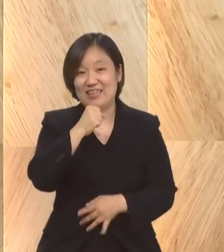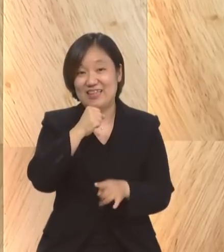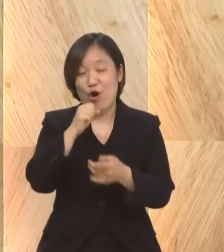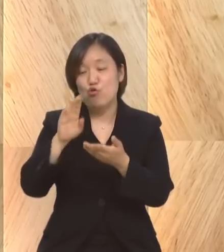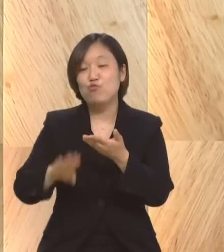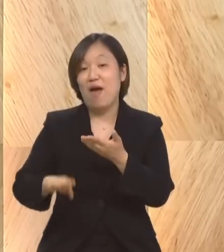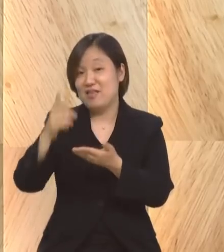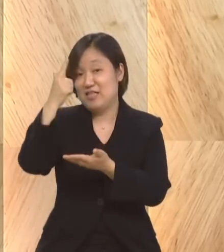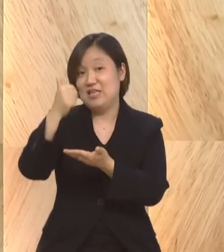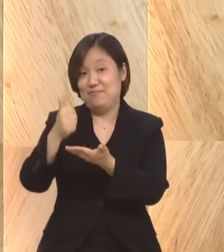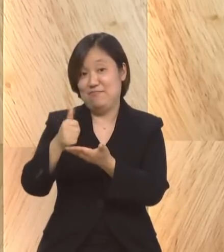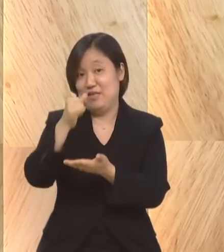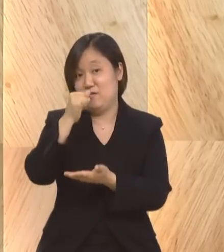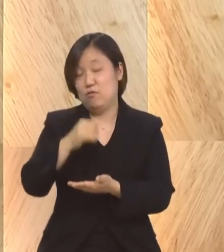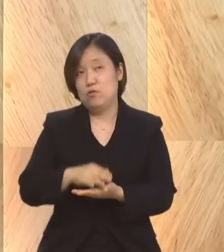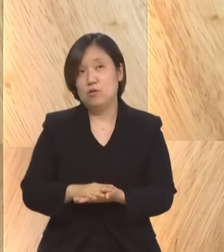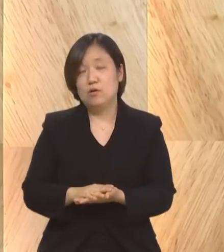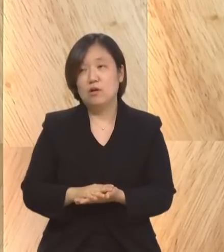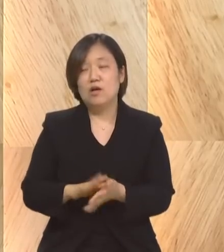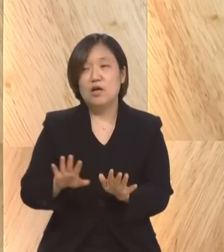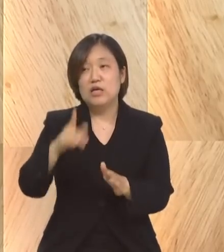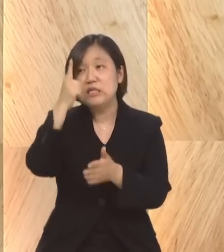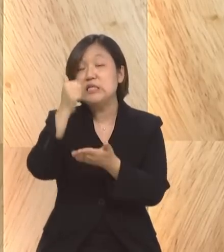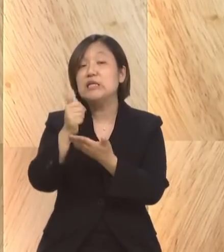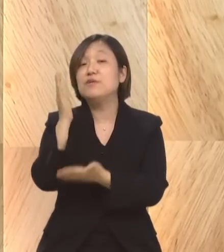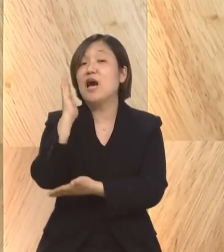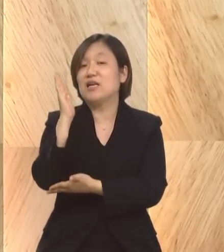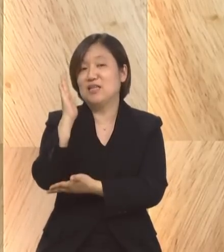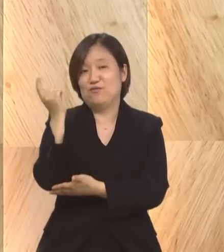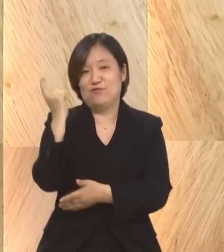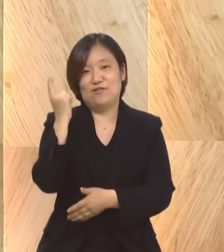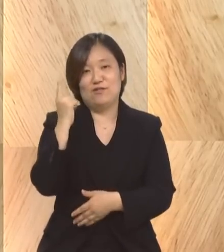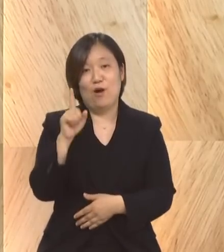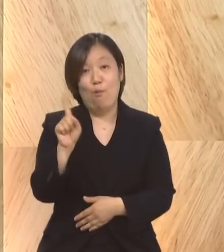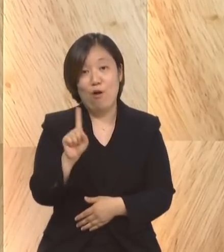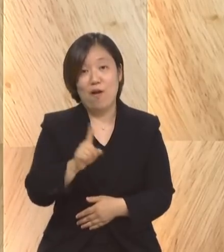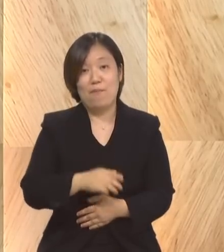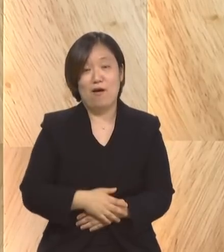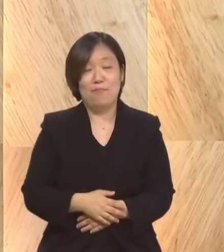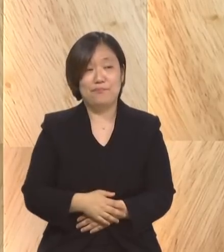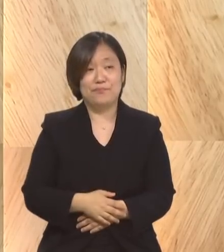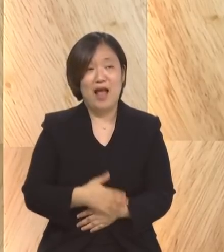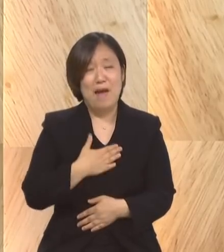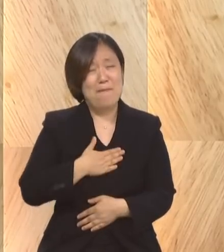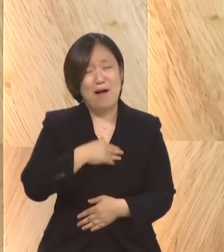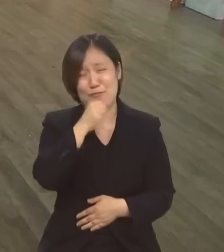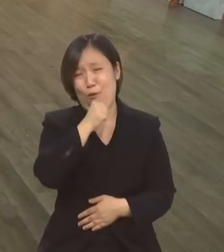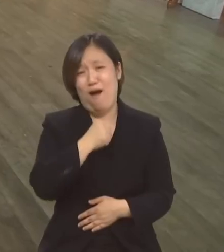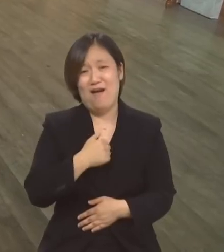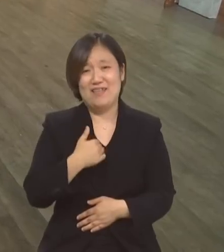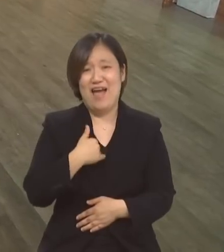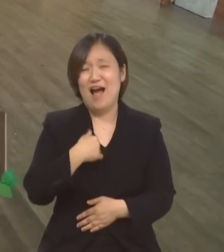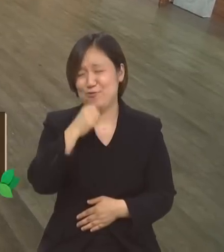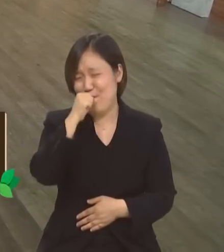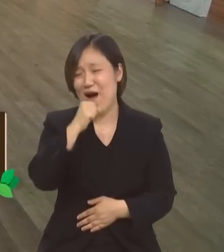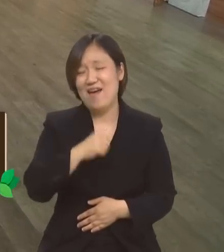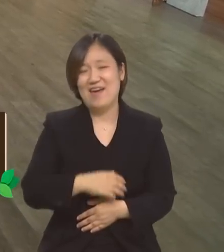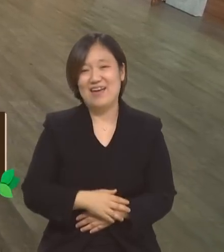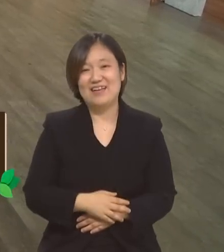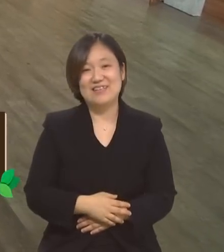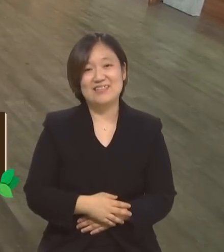후배 스님이 있는데이 스님이 또 저한테 진짜 해준 얘기예요 아주 착해요 참 제가 좋아하는